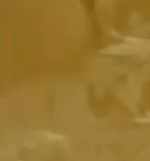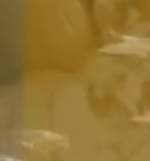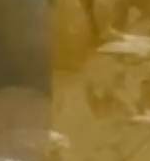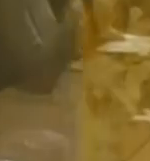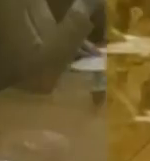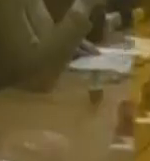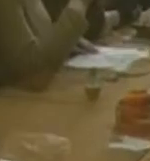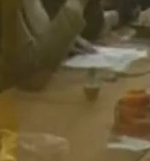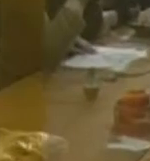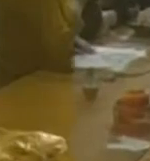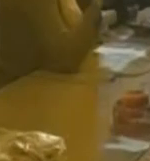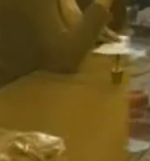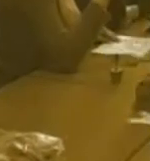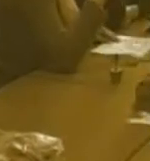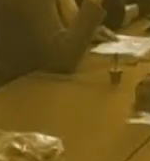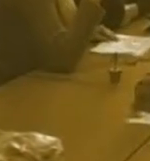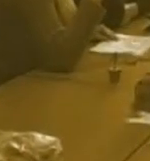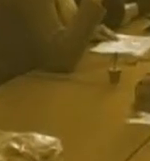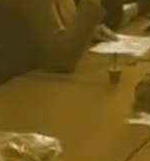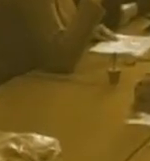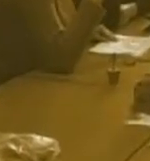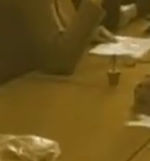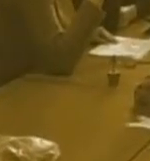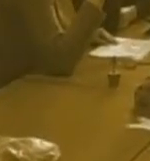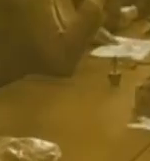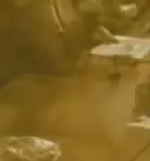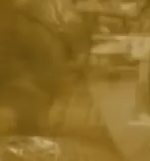Thank you.